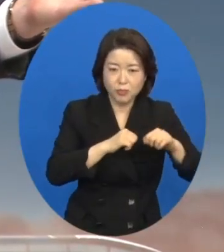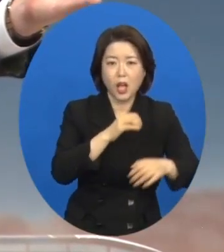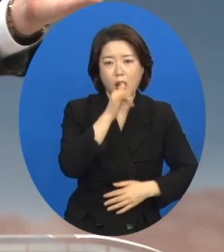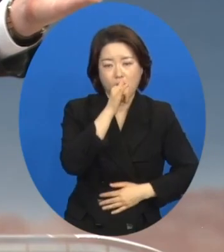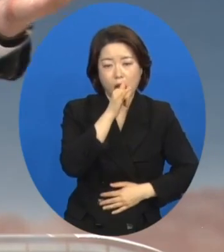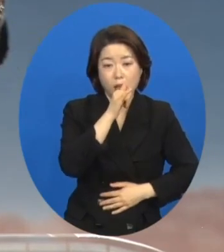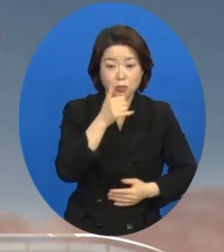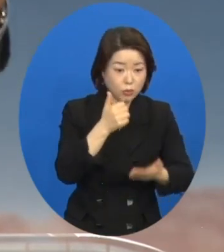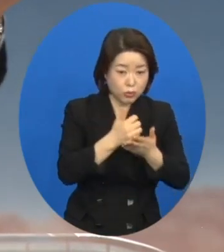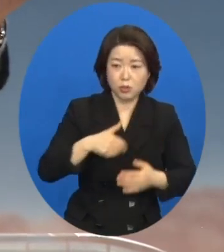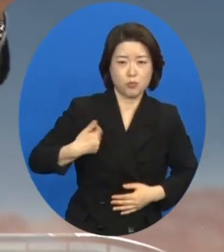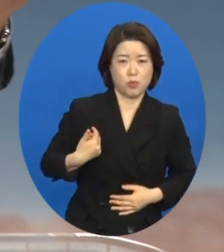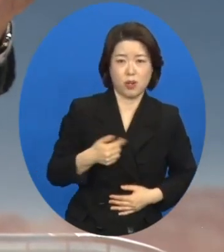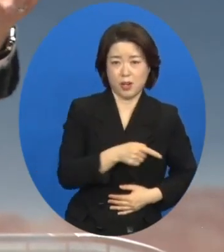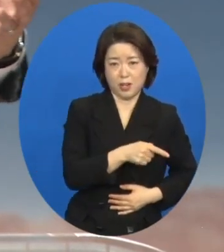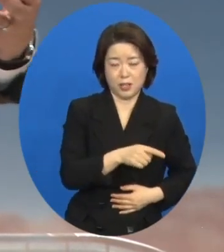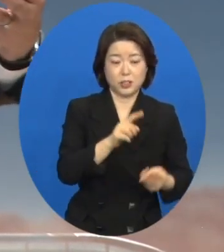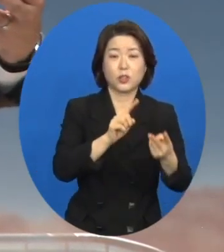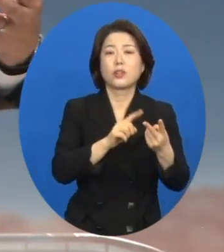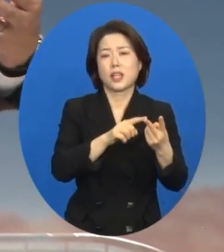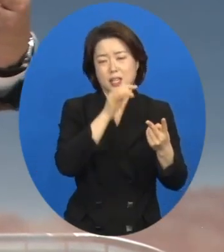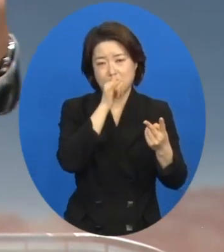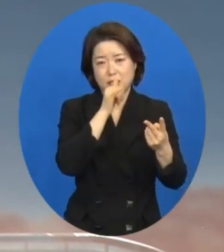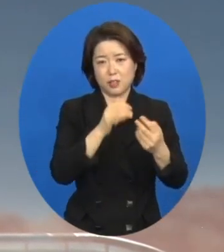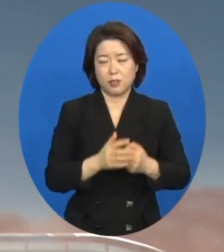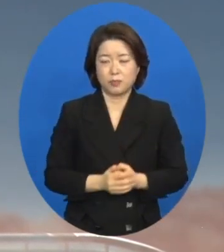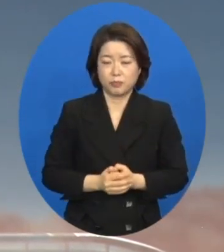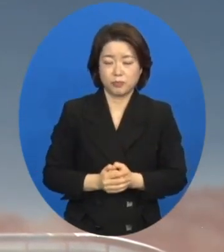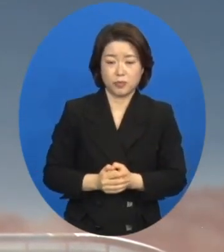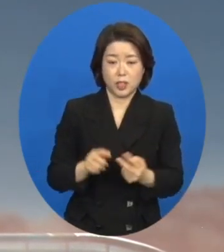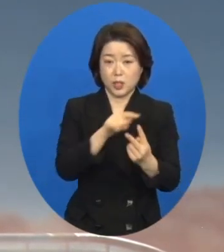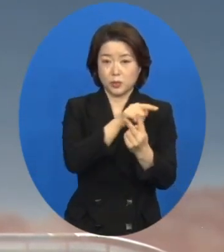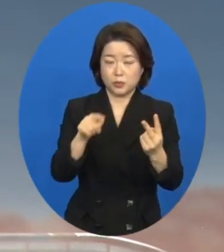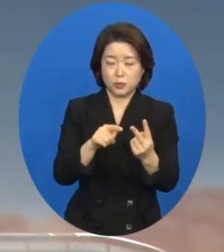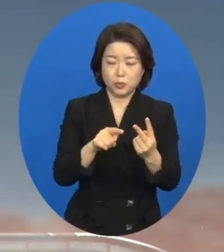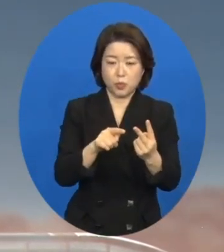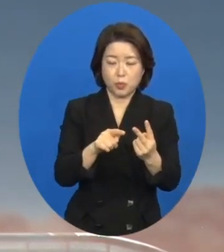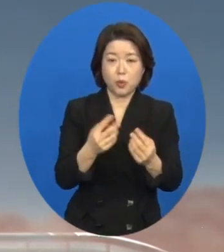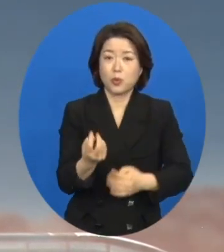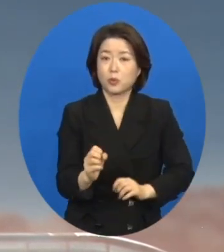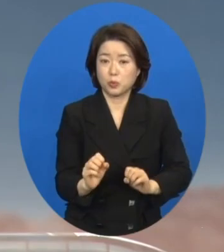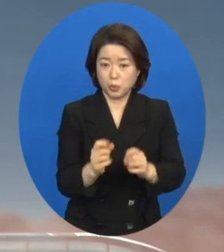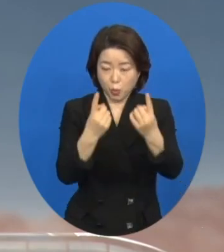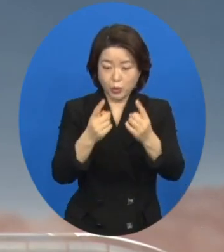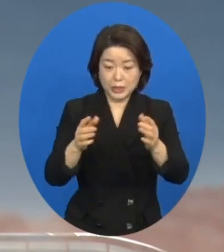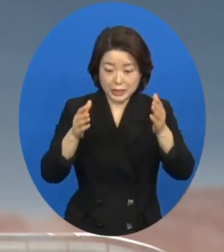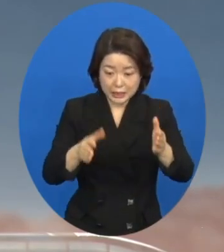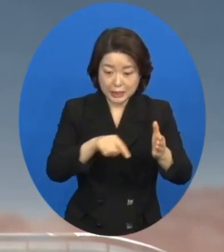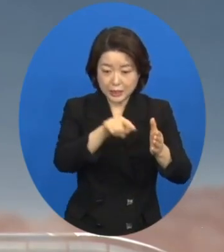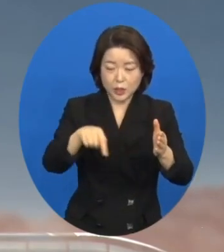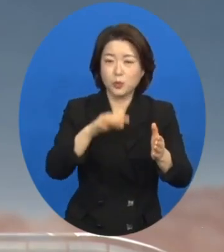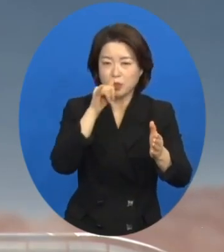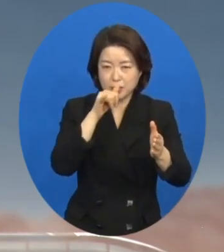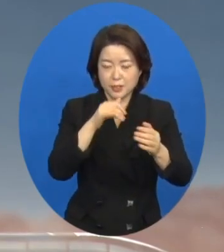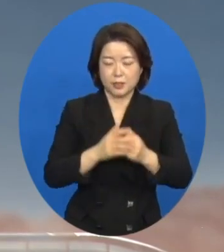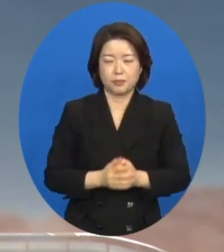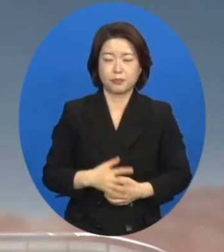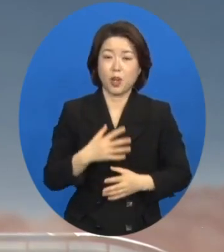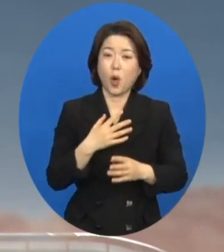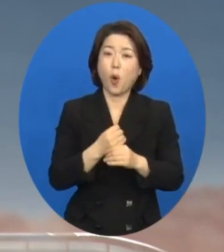죄인지도 모르고 그런 시기가 있었고 그 두 시기가 공존하던 시기도 있었습니다. 언제가